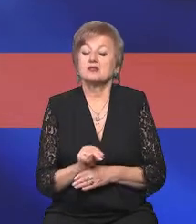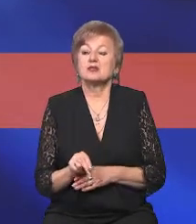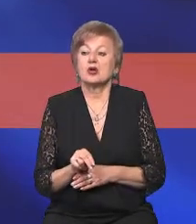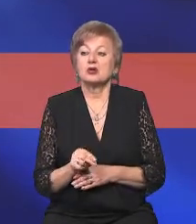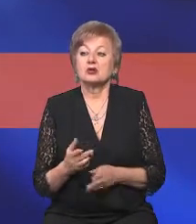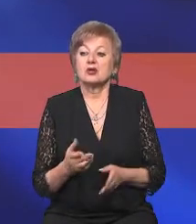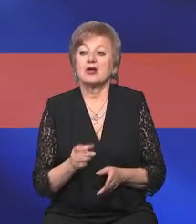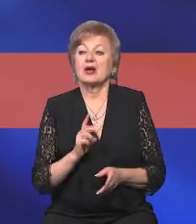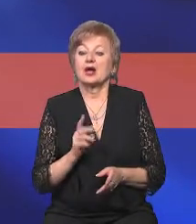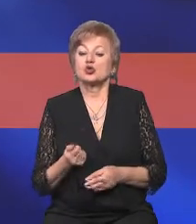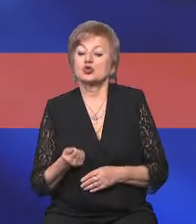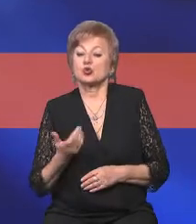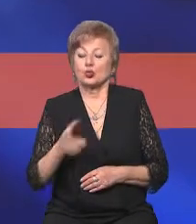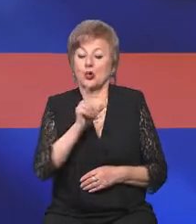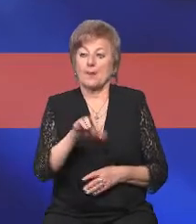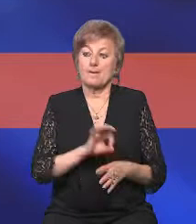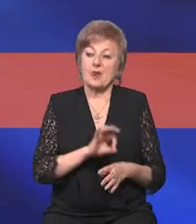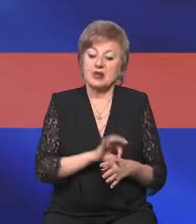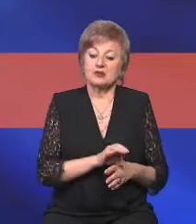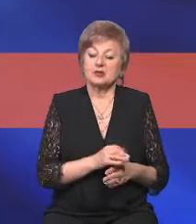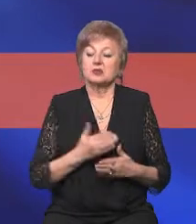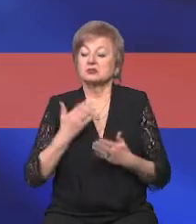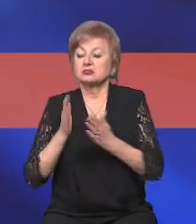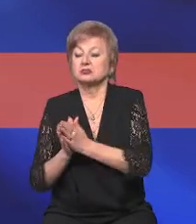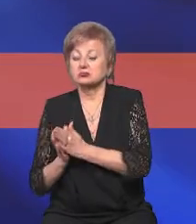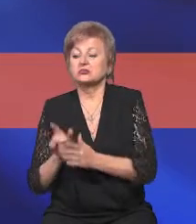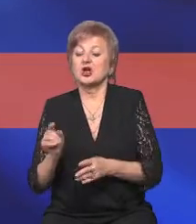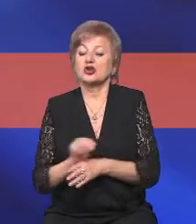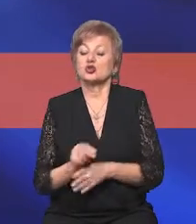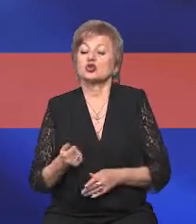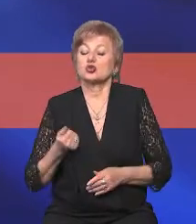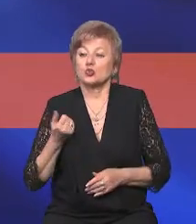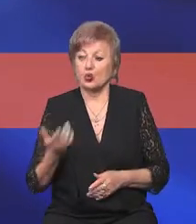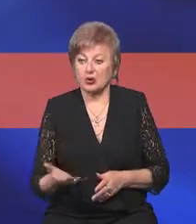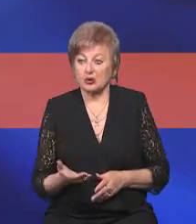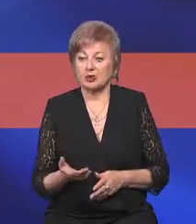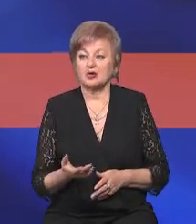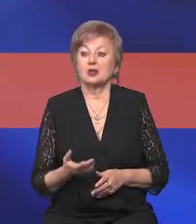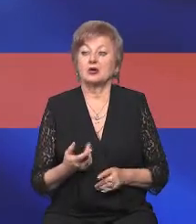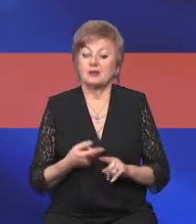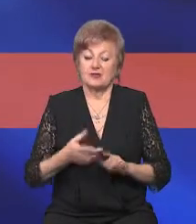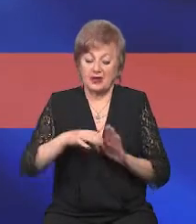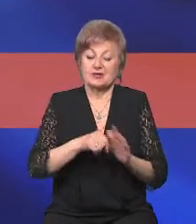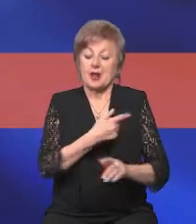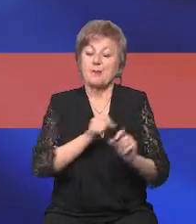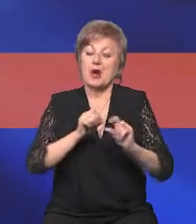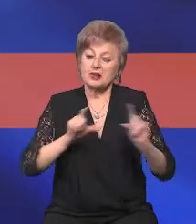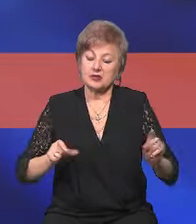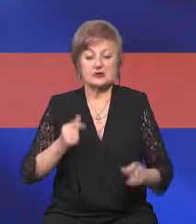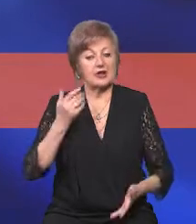Тобто, яка кількість пацієнтів звернулася та пролікувалася до цього в цьому лікувальному закладі. І якщо